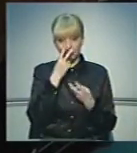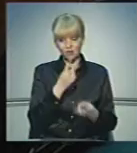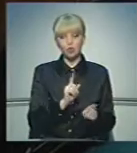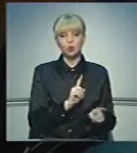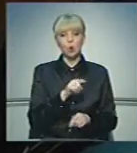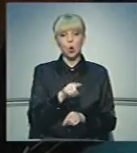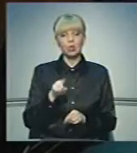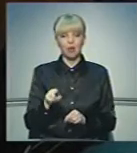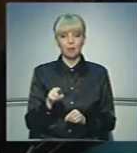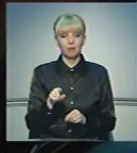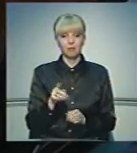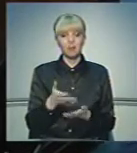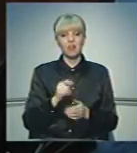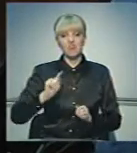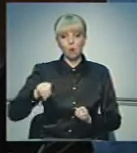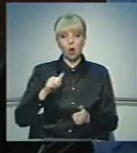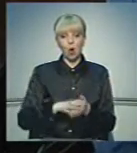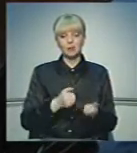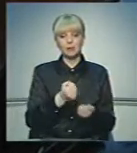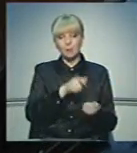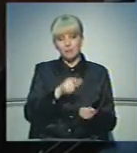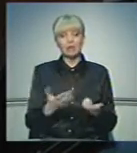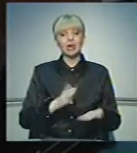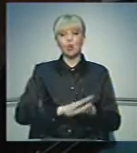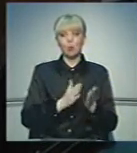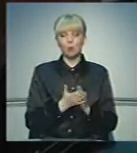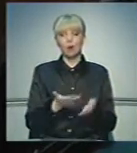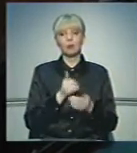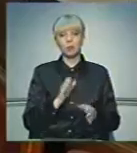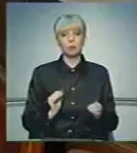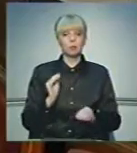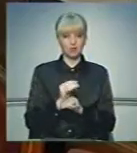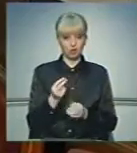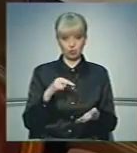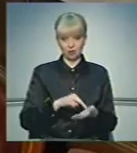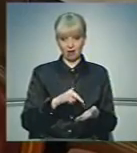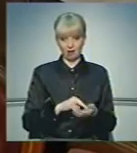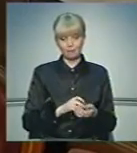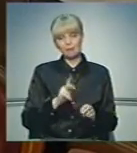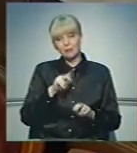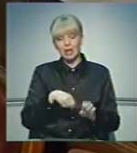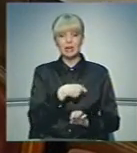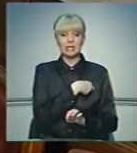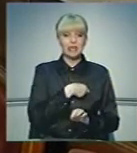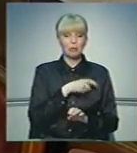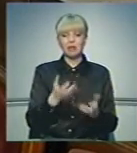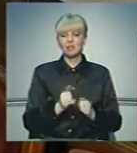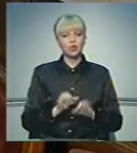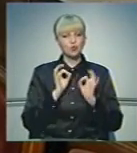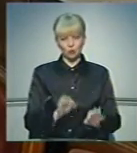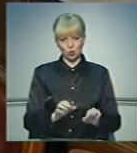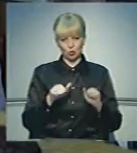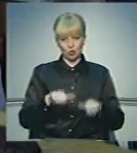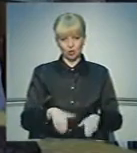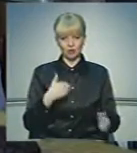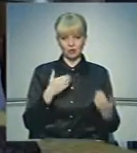там, власне кажучи, ми вимагаємо від перевізників і на яких умовах ми будемо підвищувати тариф. Врешті-решт депутати не ухвалили жодного